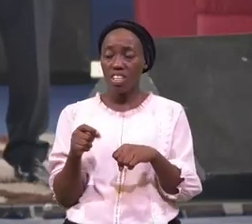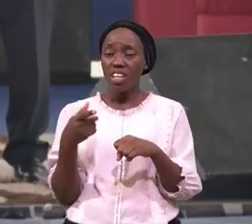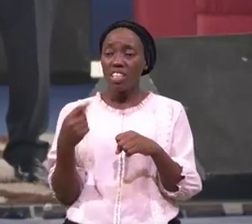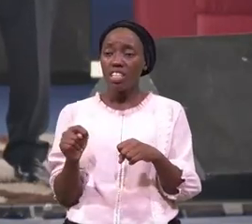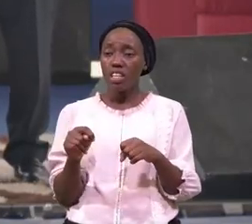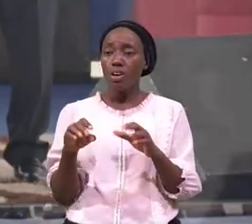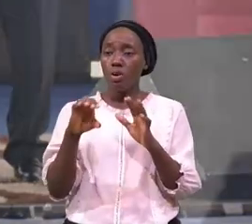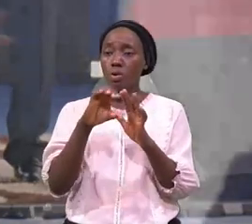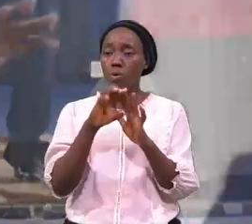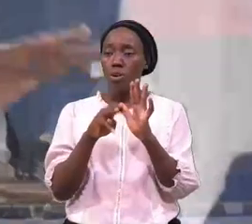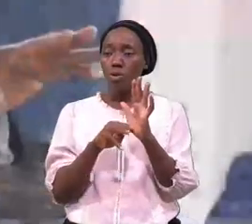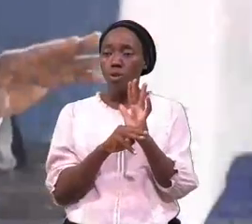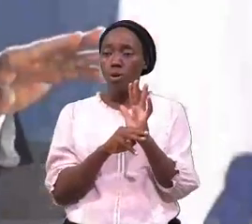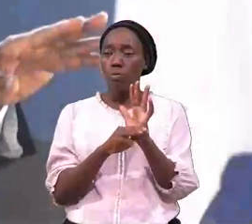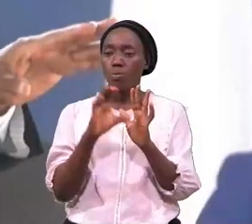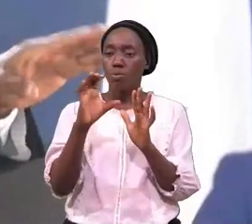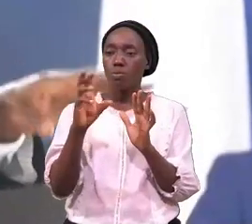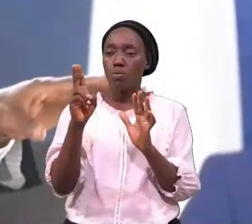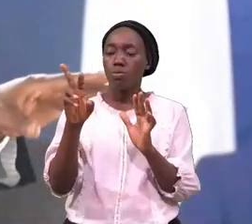Le programme est le même.